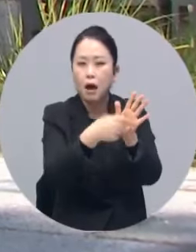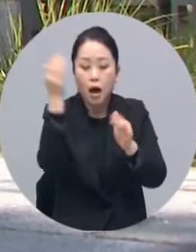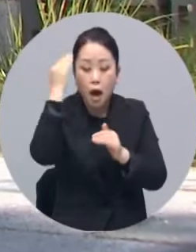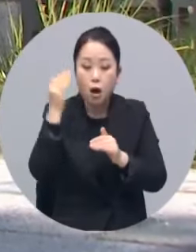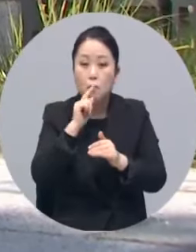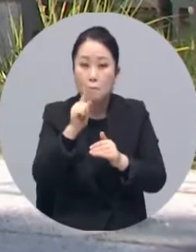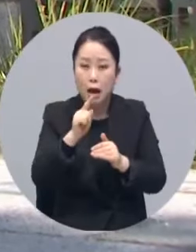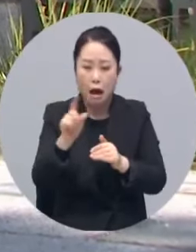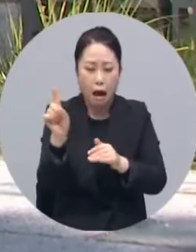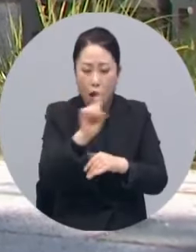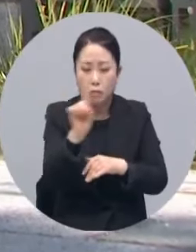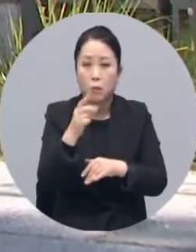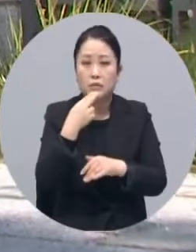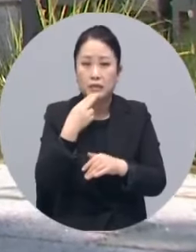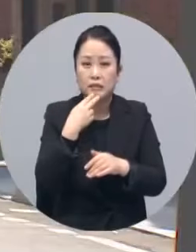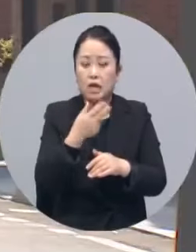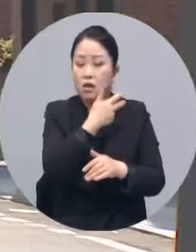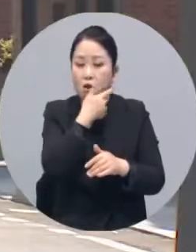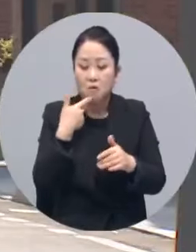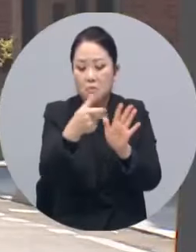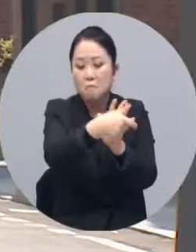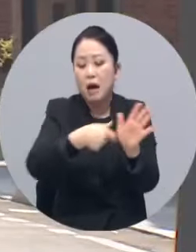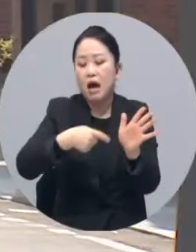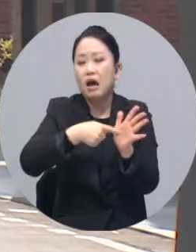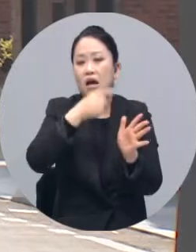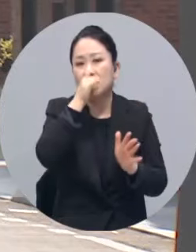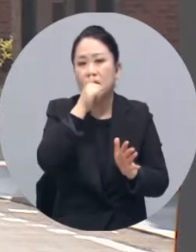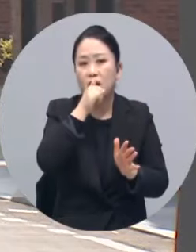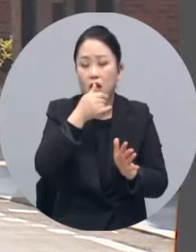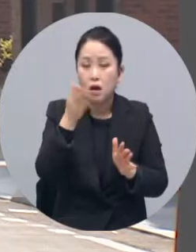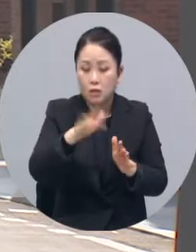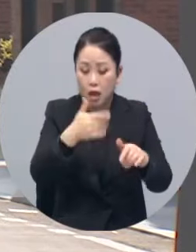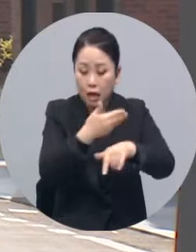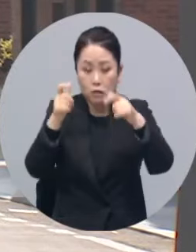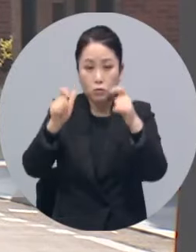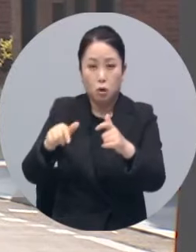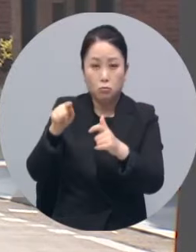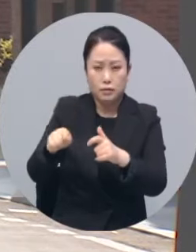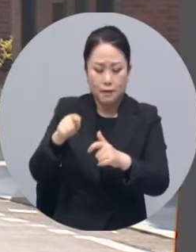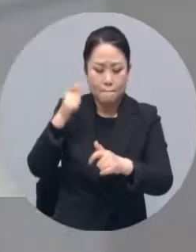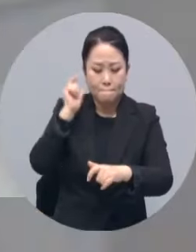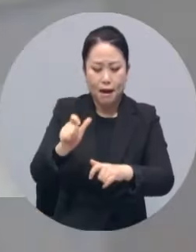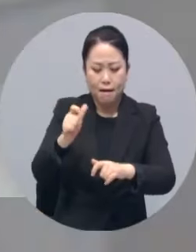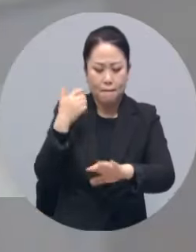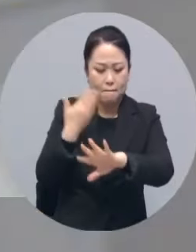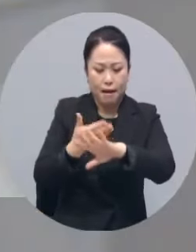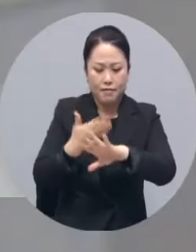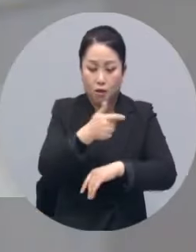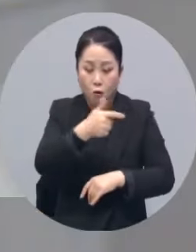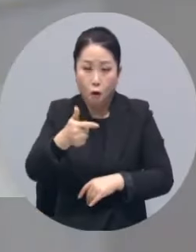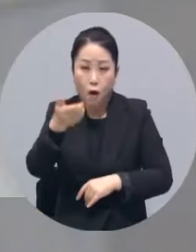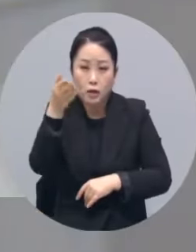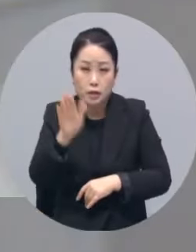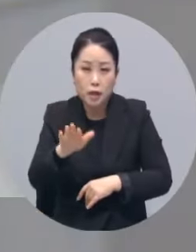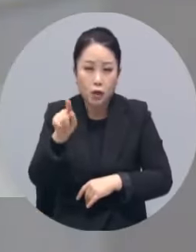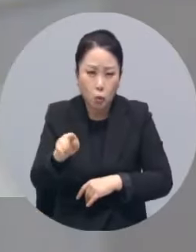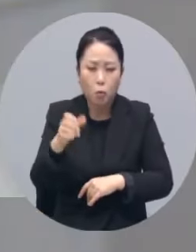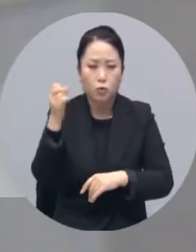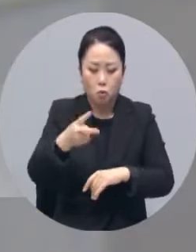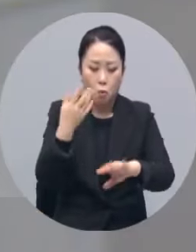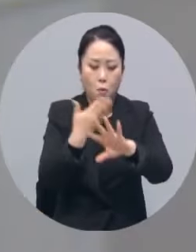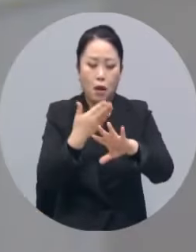표기된 간판도 눈에 띕니다. 강서구는 거센 반대에도 에코델타시티의 전국 최초의 외래어 법정동 신설을